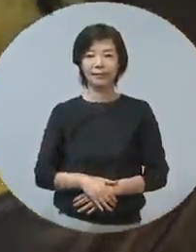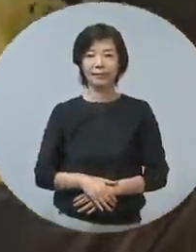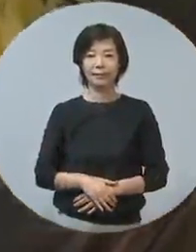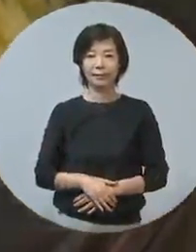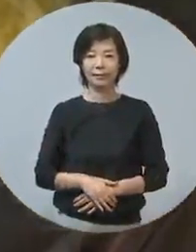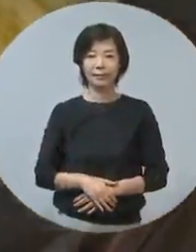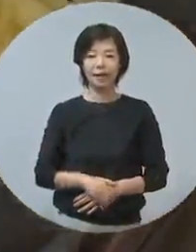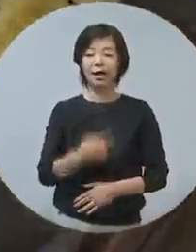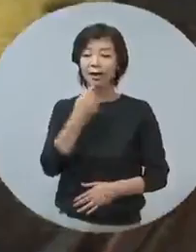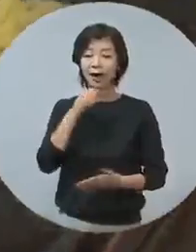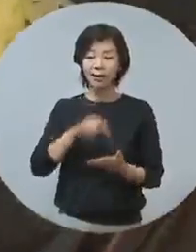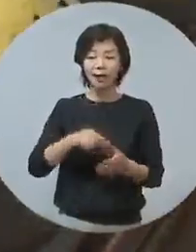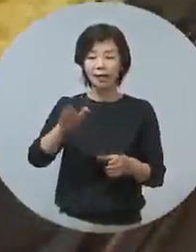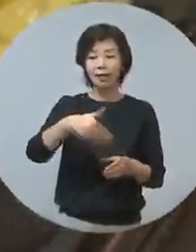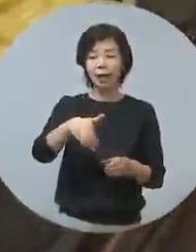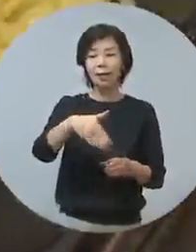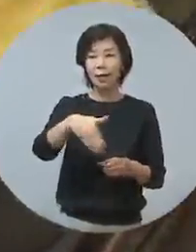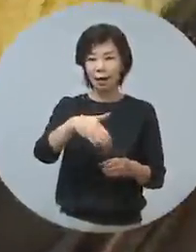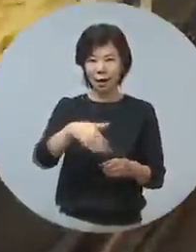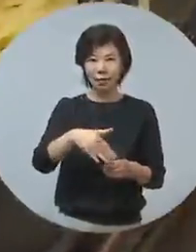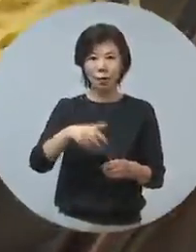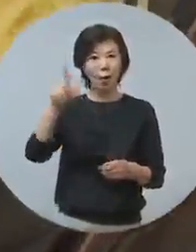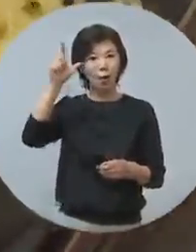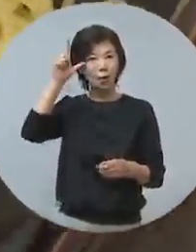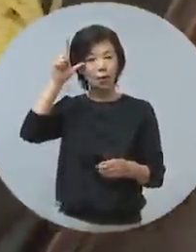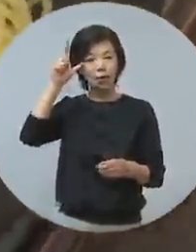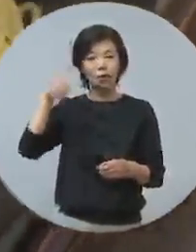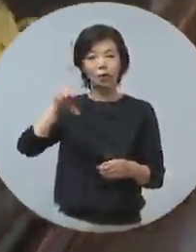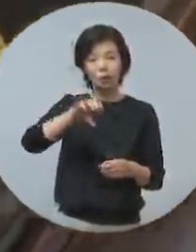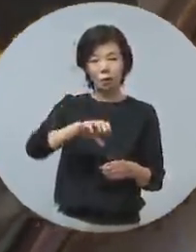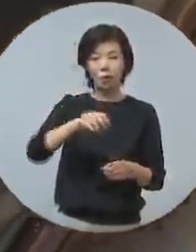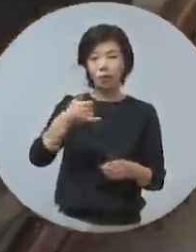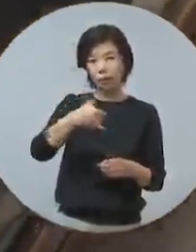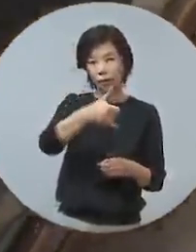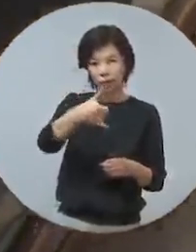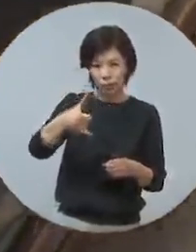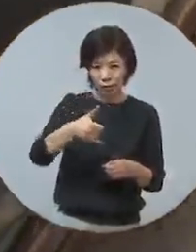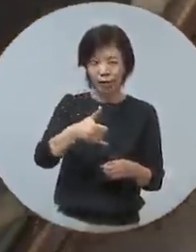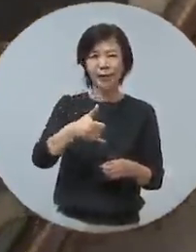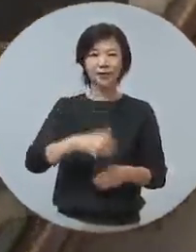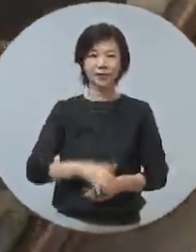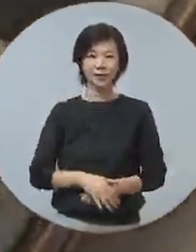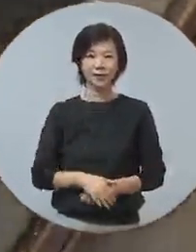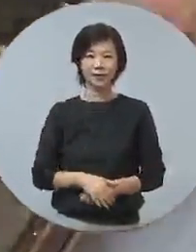はい、軽く炒めたら牛乳と醤油を加えます。